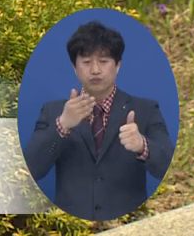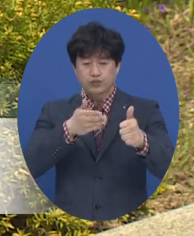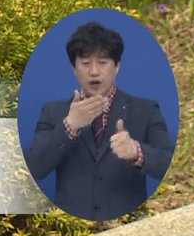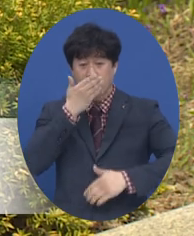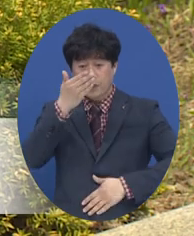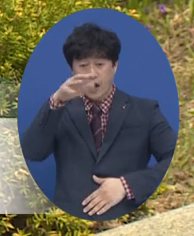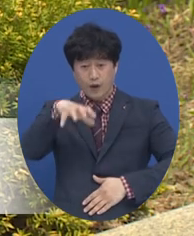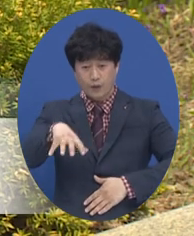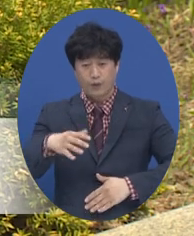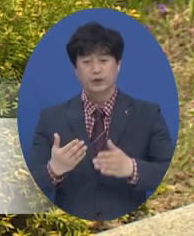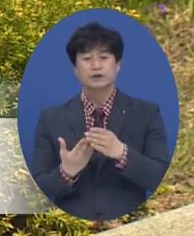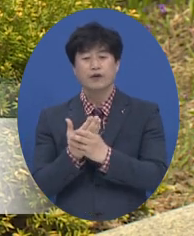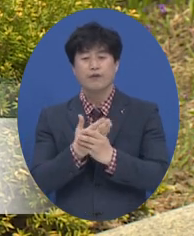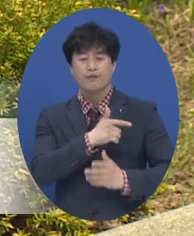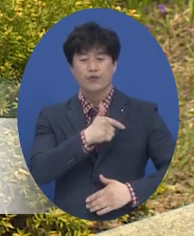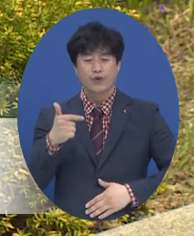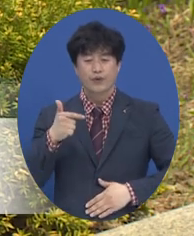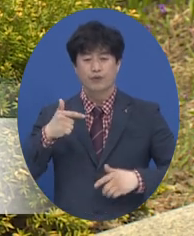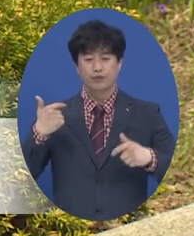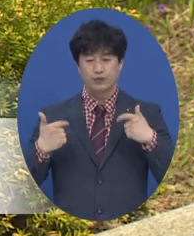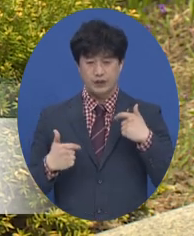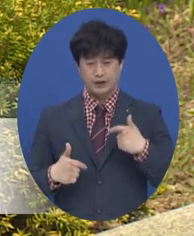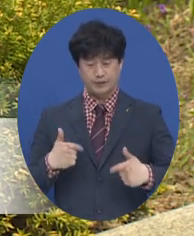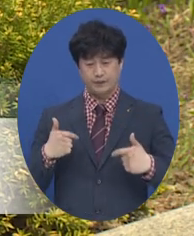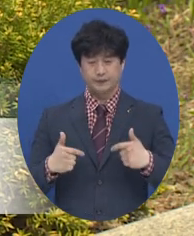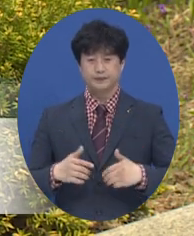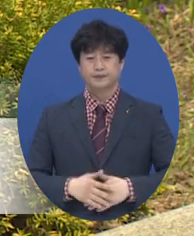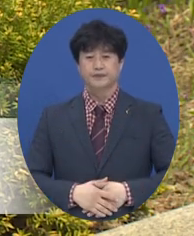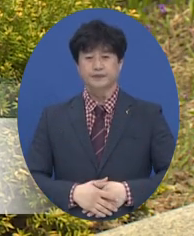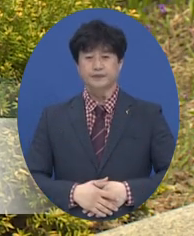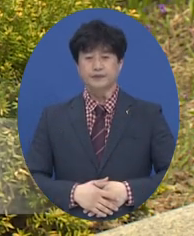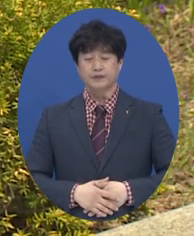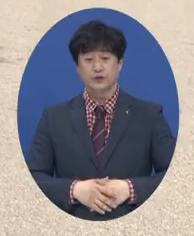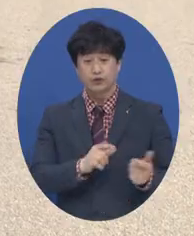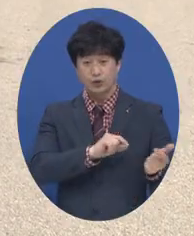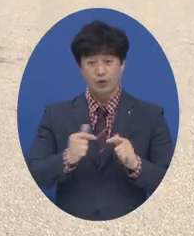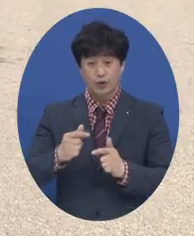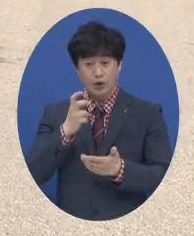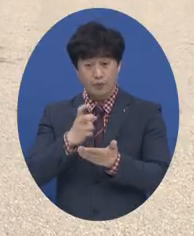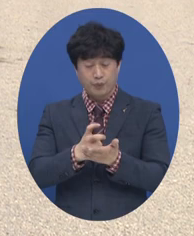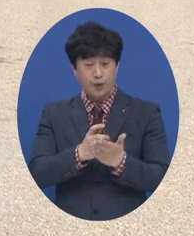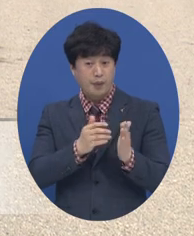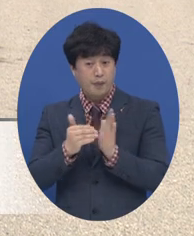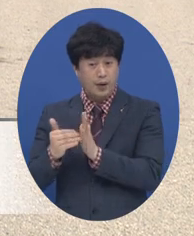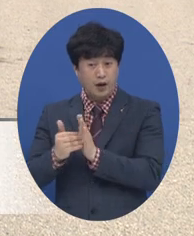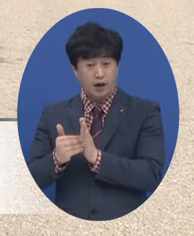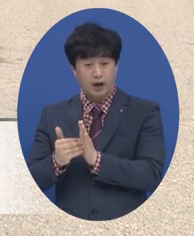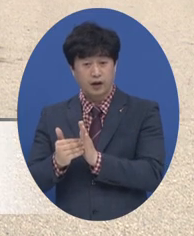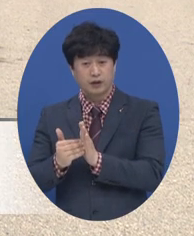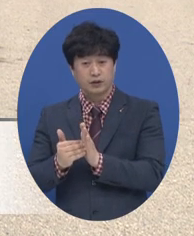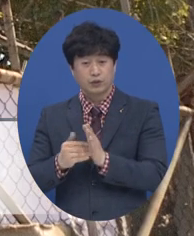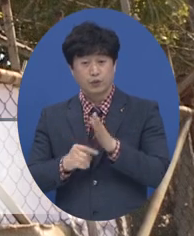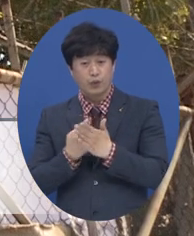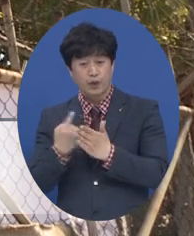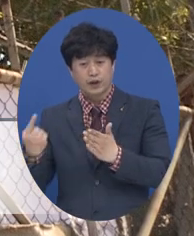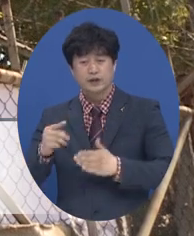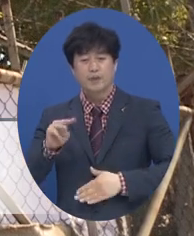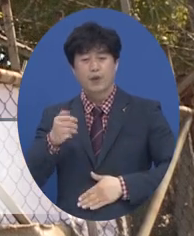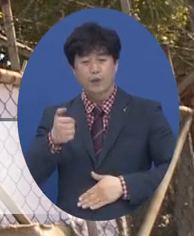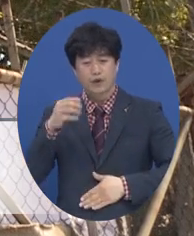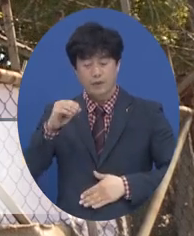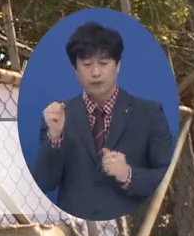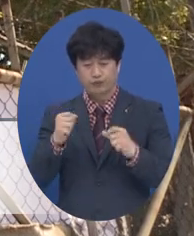하고 요청도 할 수 있는 공간이 생겼다는 게 굉장히 기쁩니다 각종 규제로 소외됐던 350만